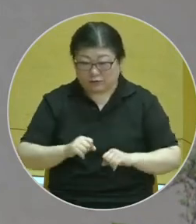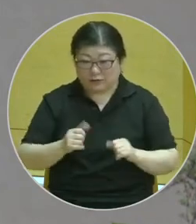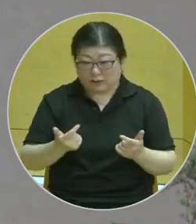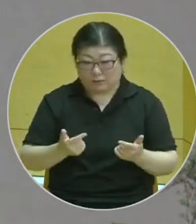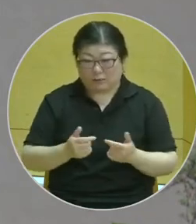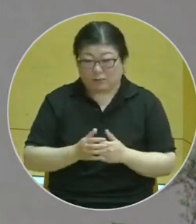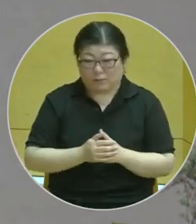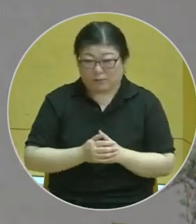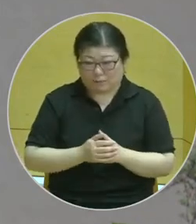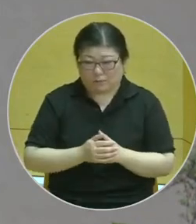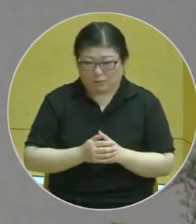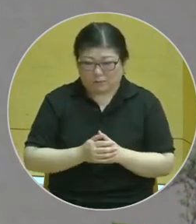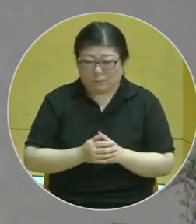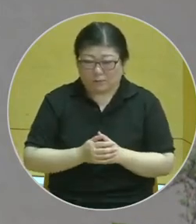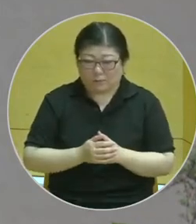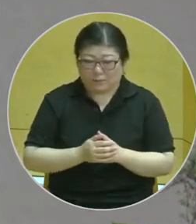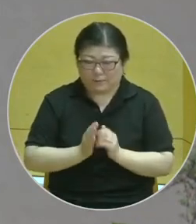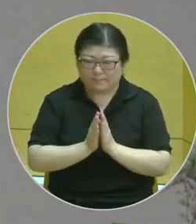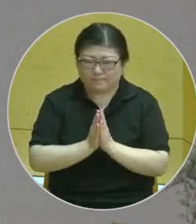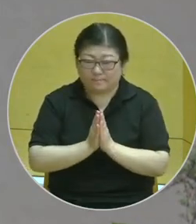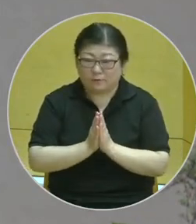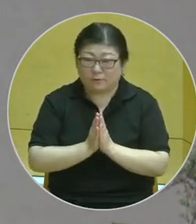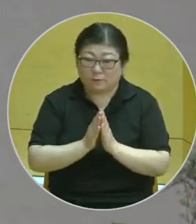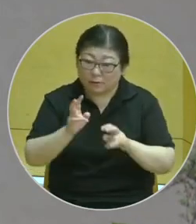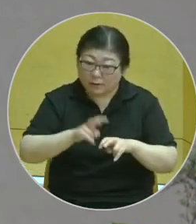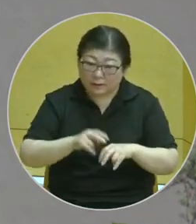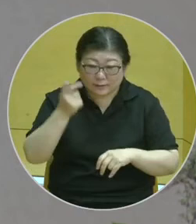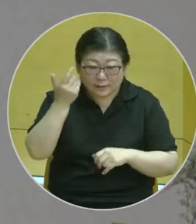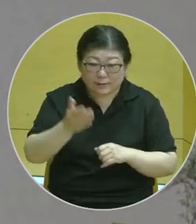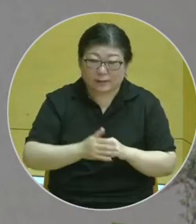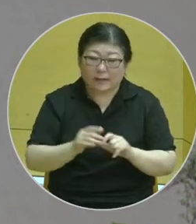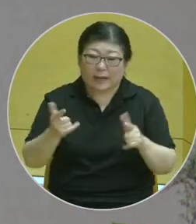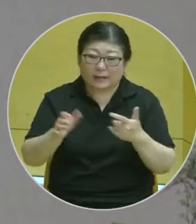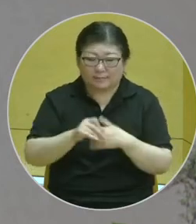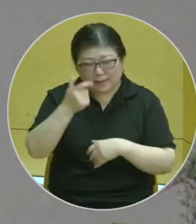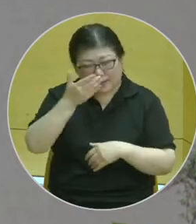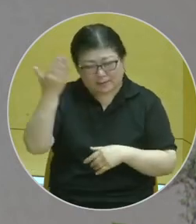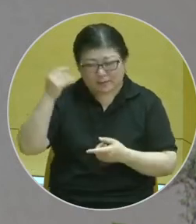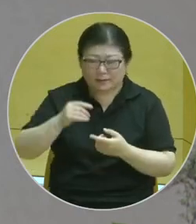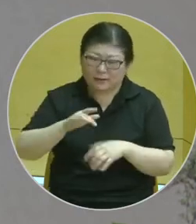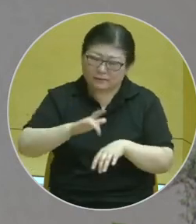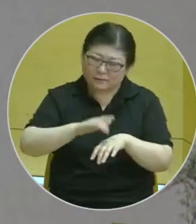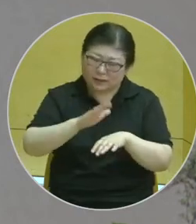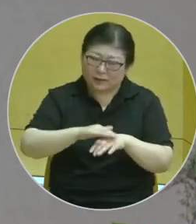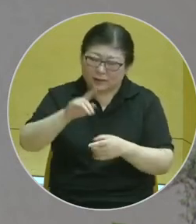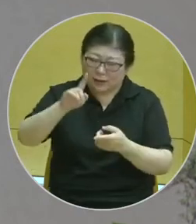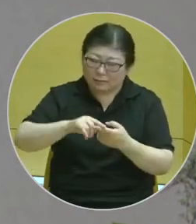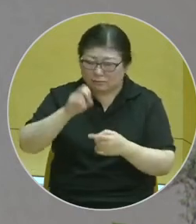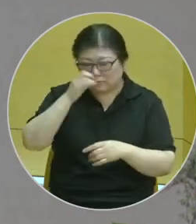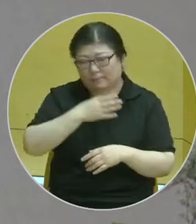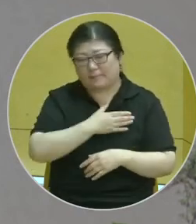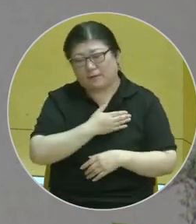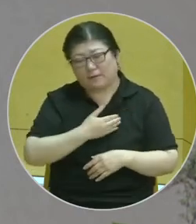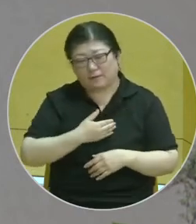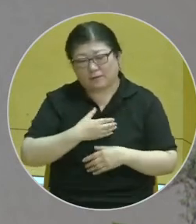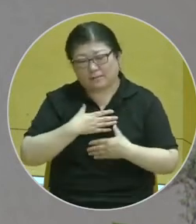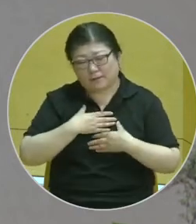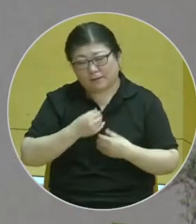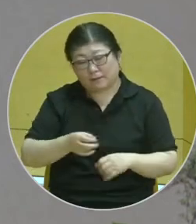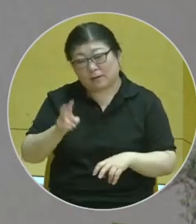다 그렇게 않으셨나요 아니면 아무 생각도 없이 그냥 옛날처럼 그냥 와서 그냥 변함 한계를 않으셨나요